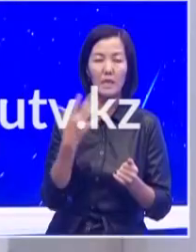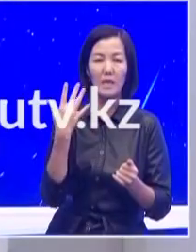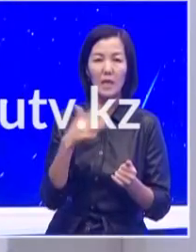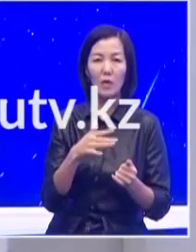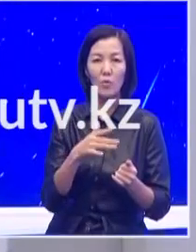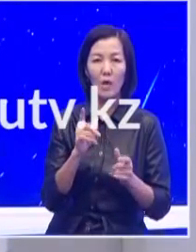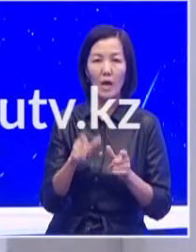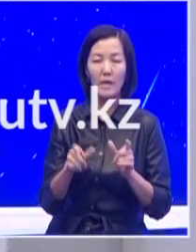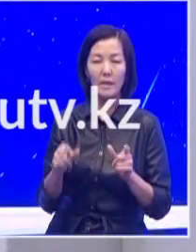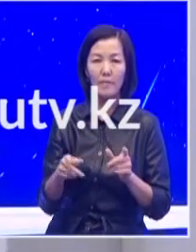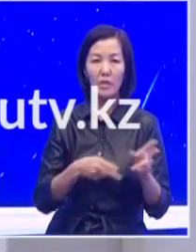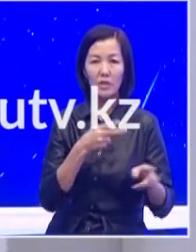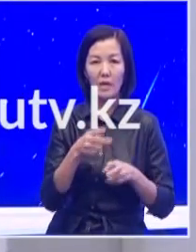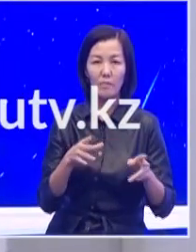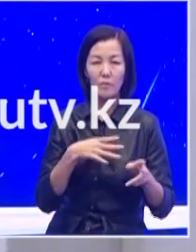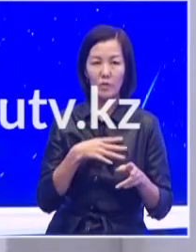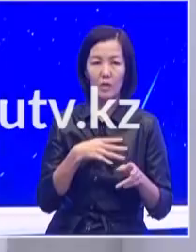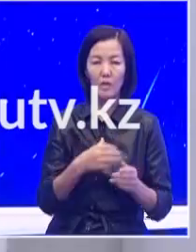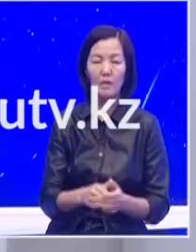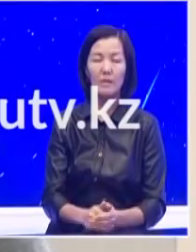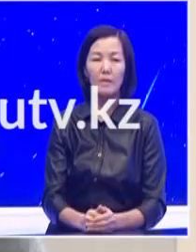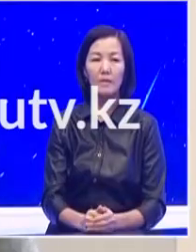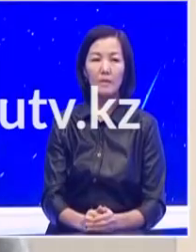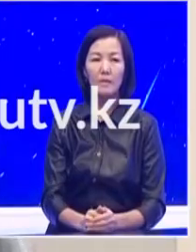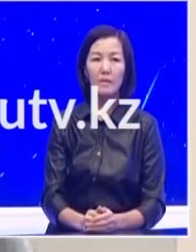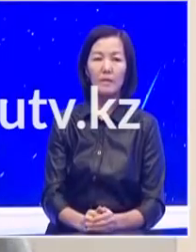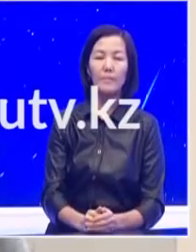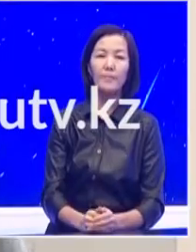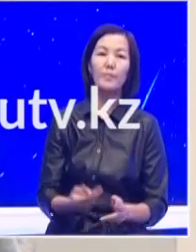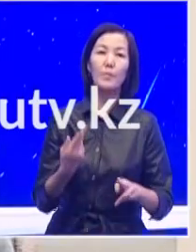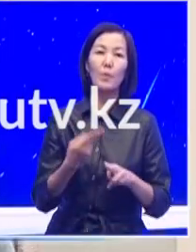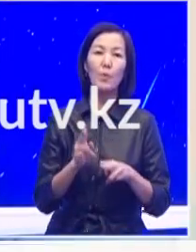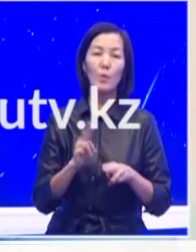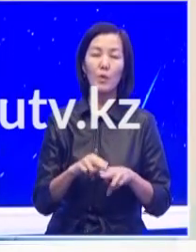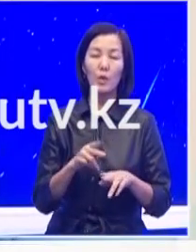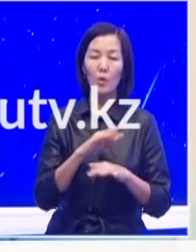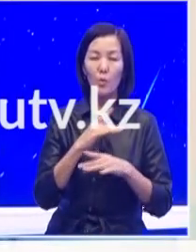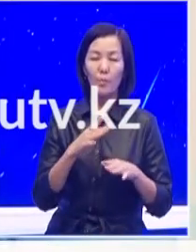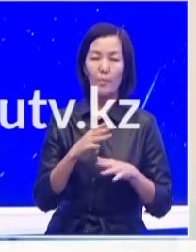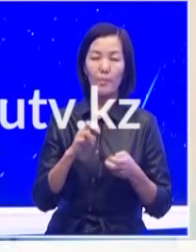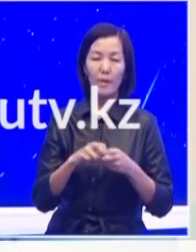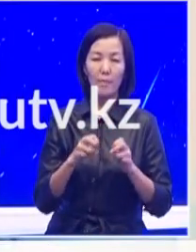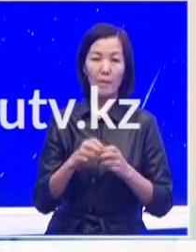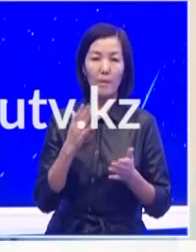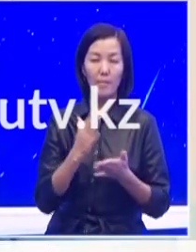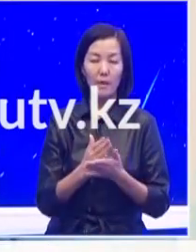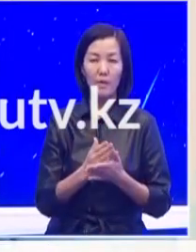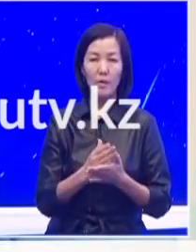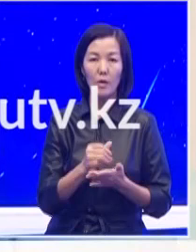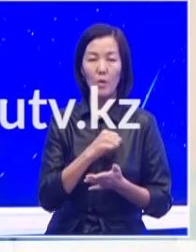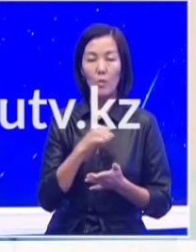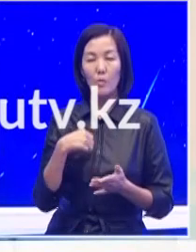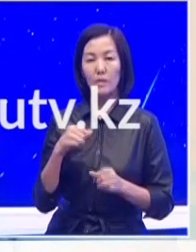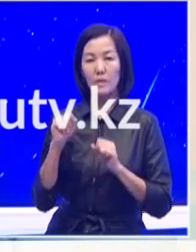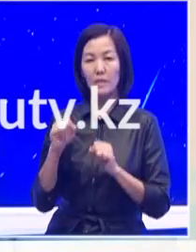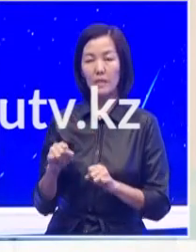Дені медициналық мекемелер қызметіне көңілі толмайтындар. Өте күрделі мәселелердің бірі, әрбір азамат өзінің сақтандыру